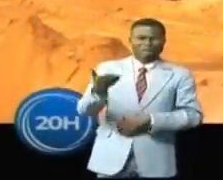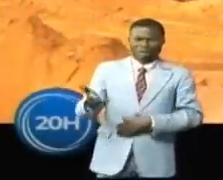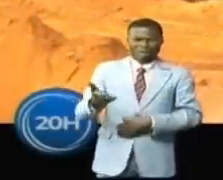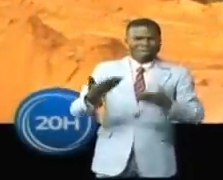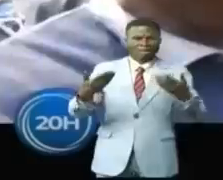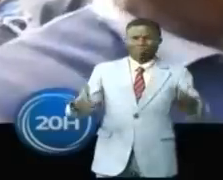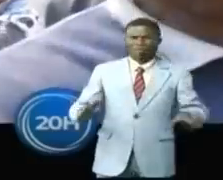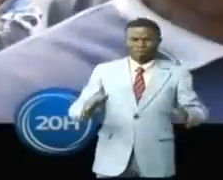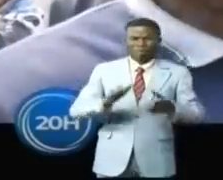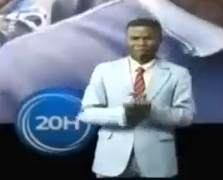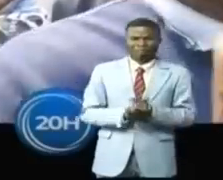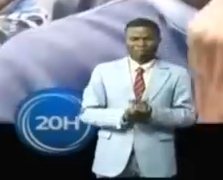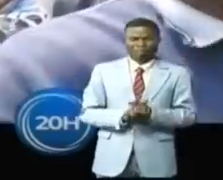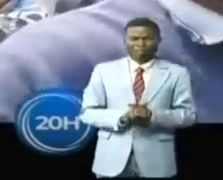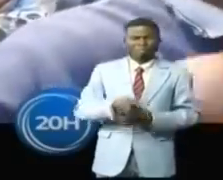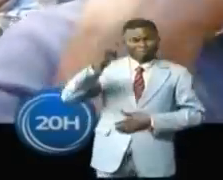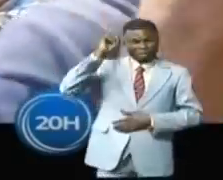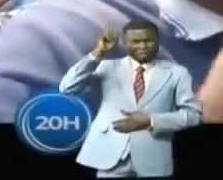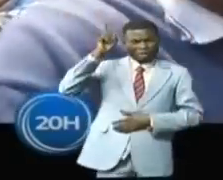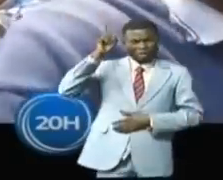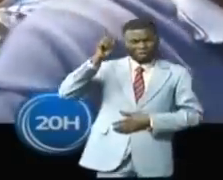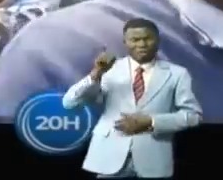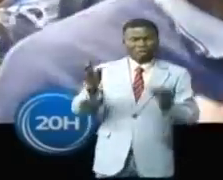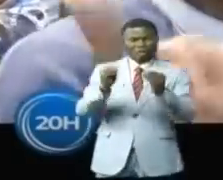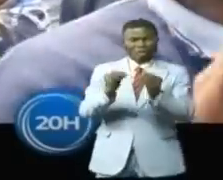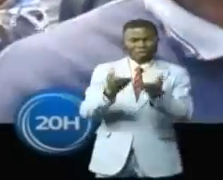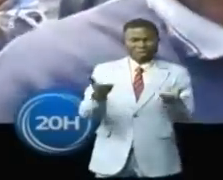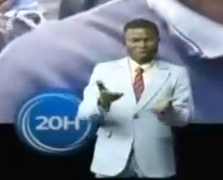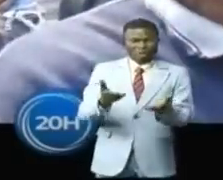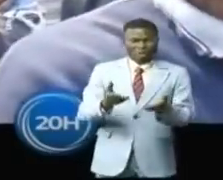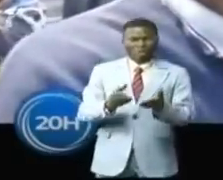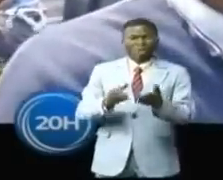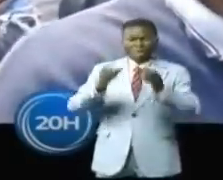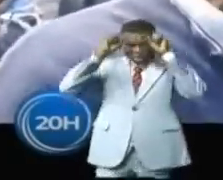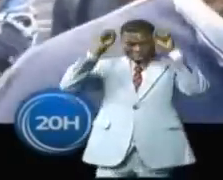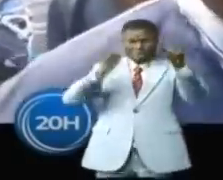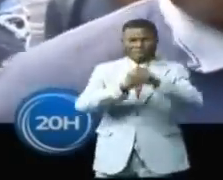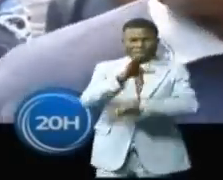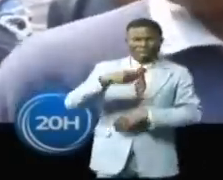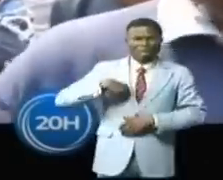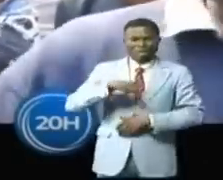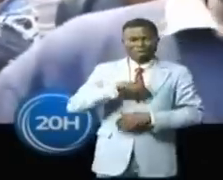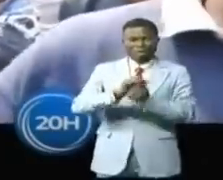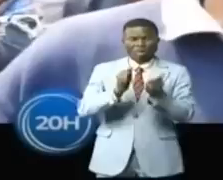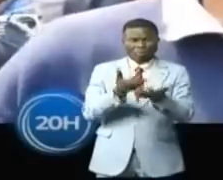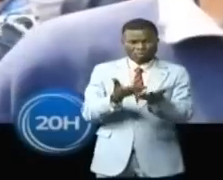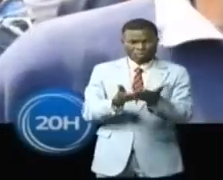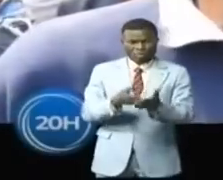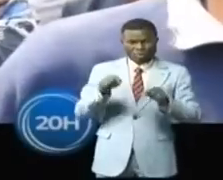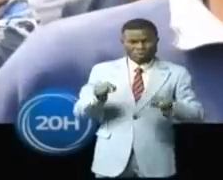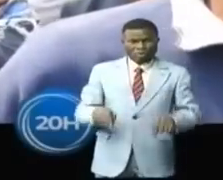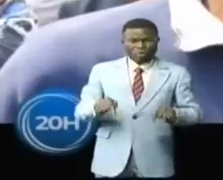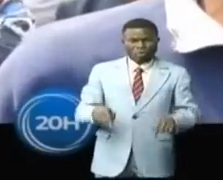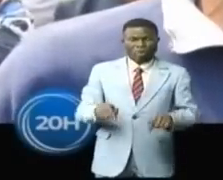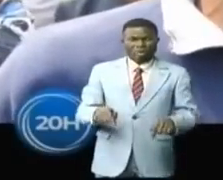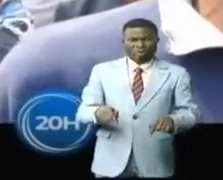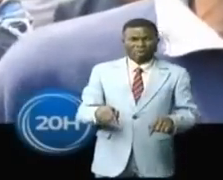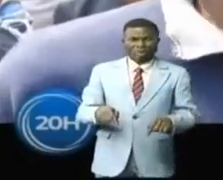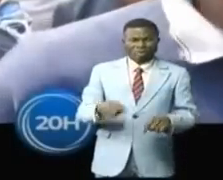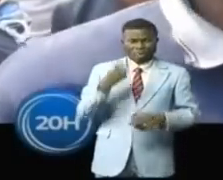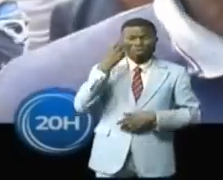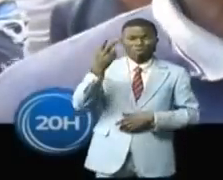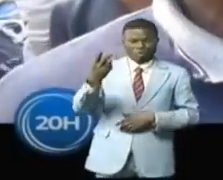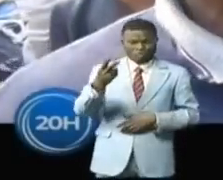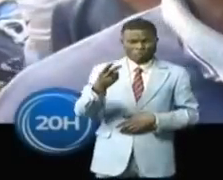maîtrisées. Autrefois, vous étiez venu comme envoyé du chef de l'État pour cette situation. Aujourd'hui, nous voyons